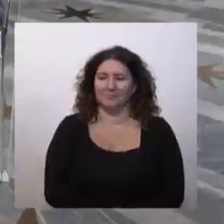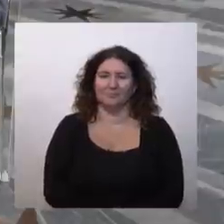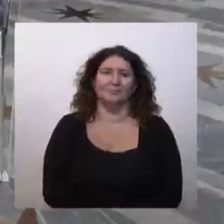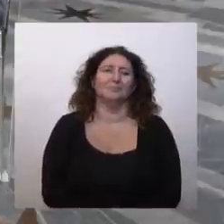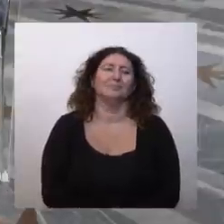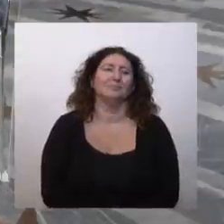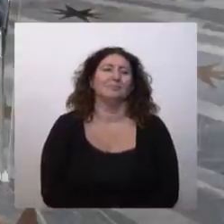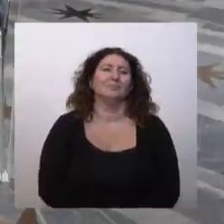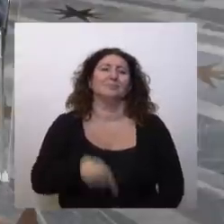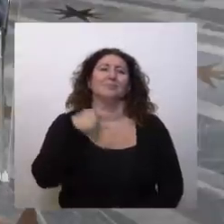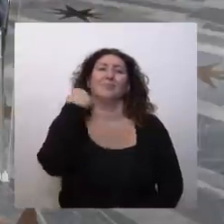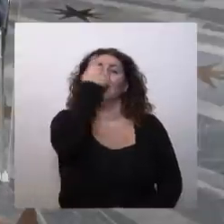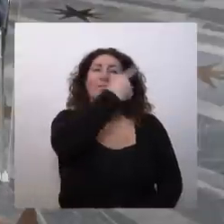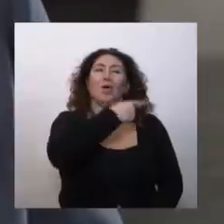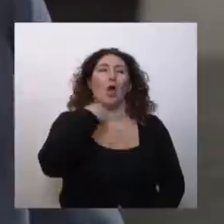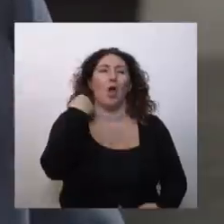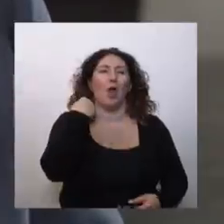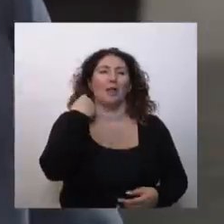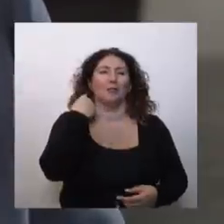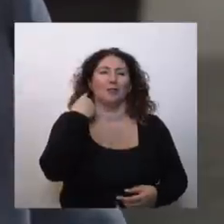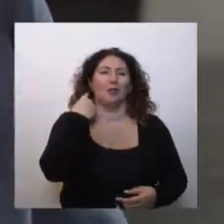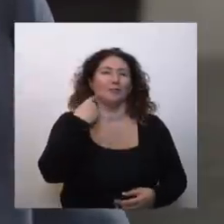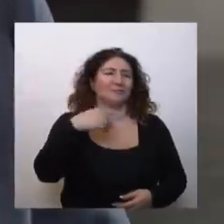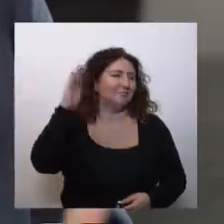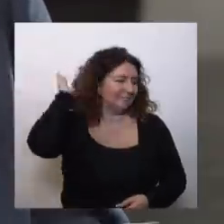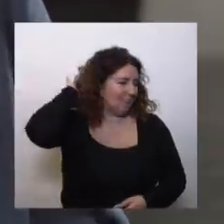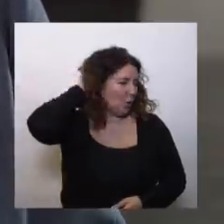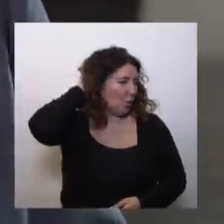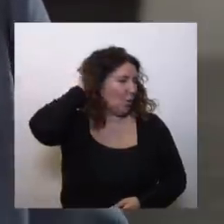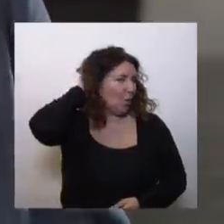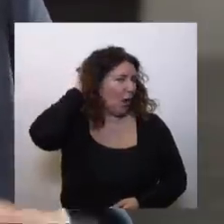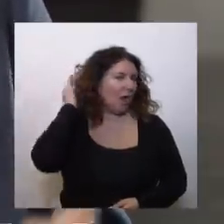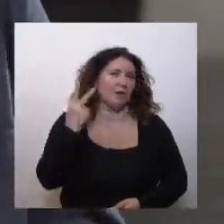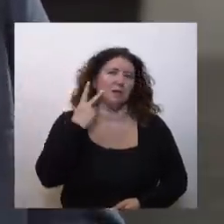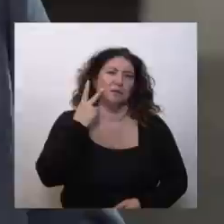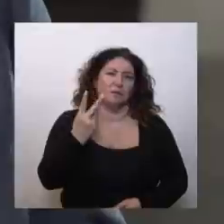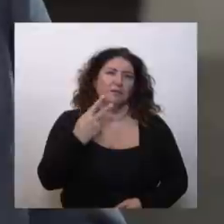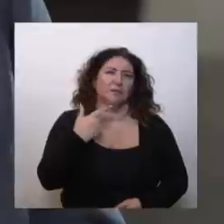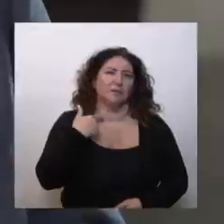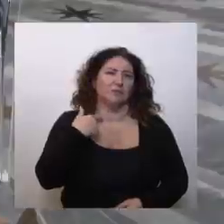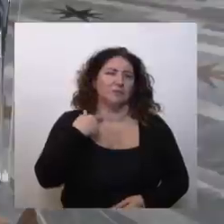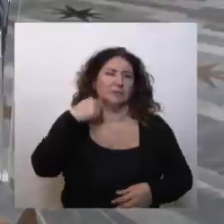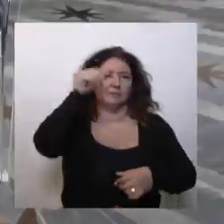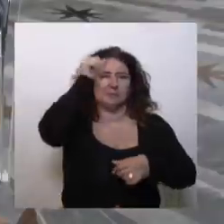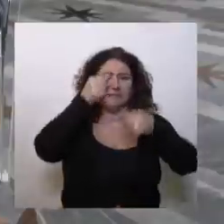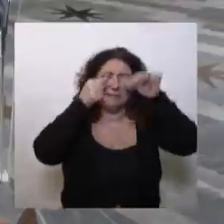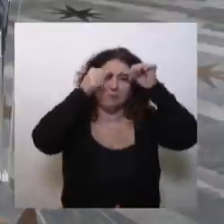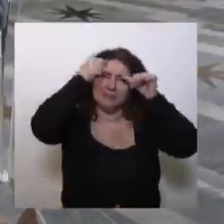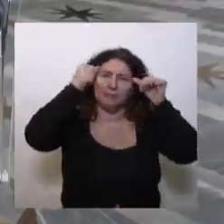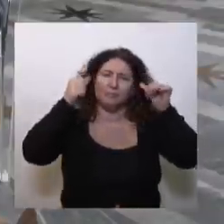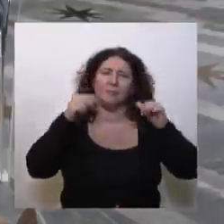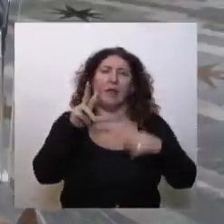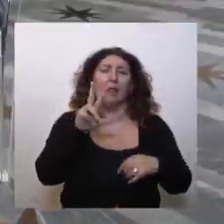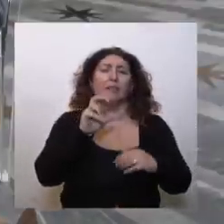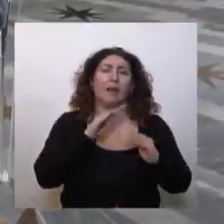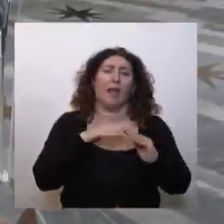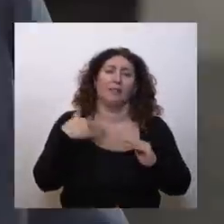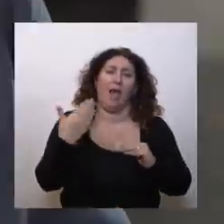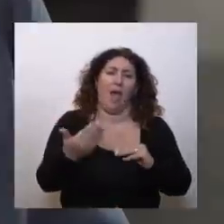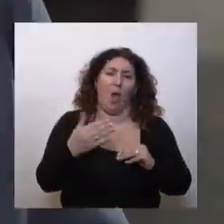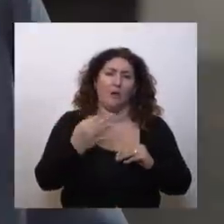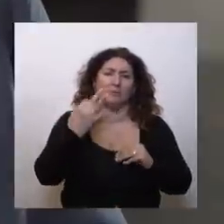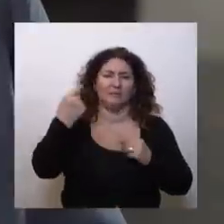Sul volto e sulla nuca dell'uomo della sindone si notano più di 30 colature di sangue provenienti da ferite da